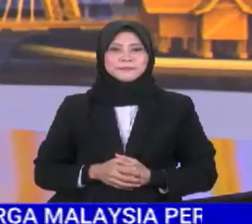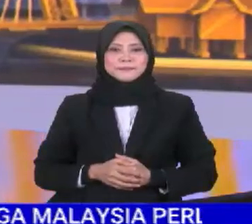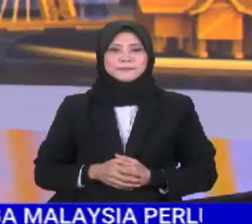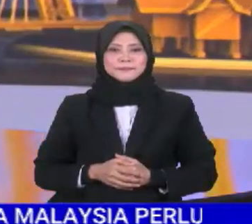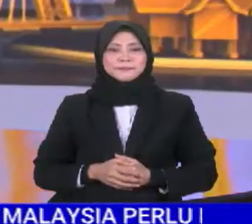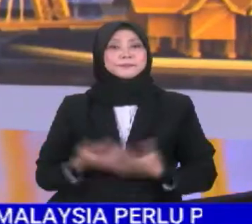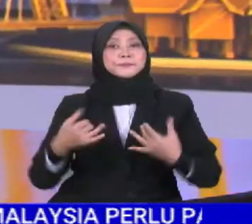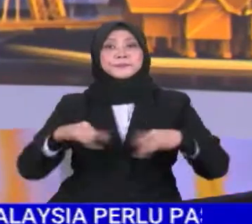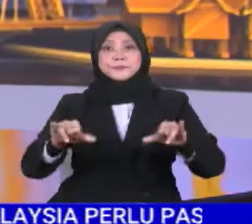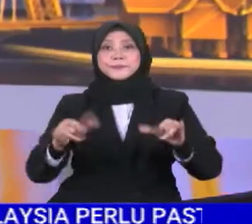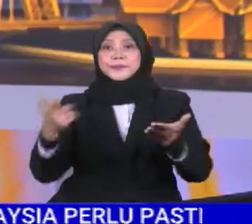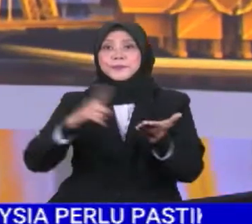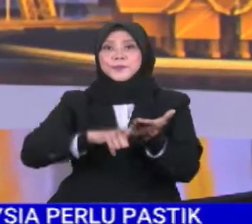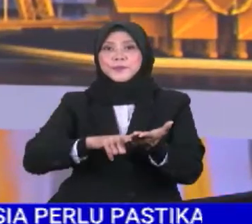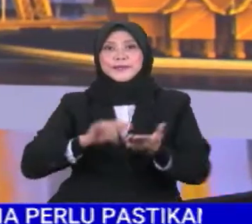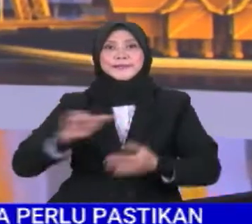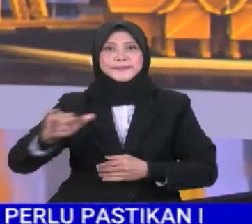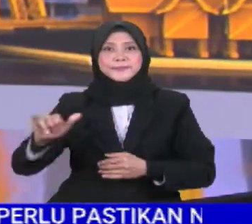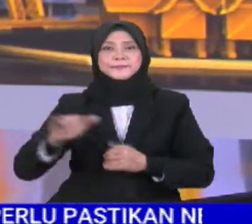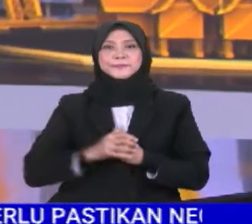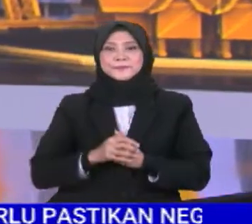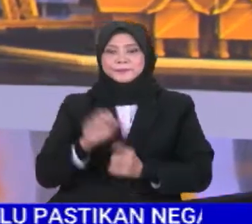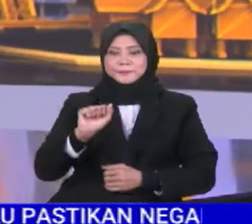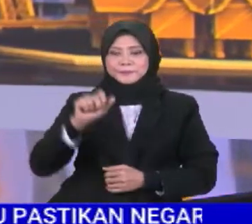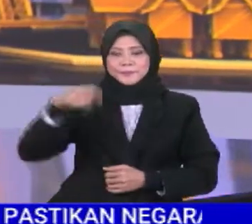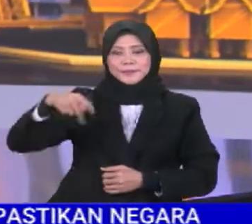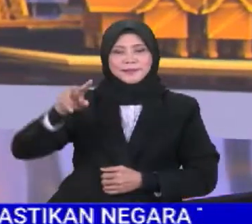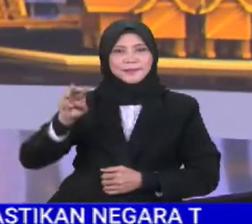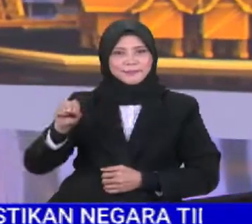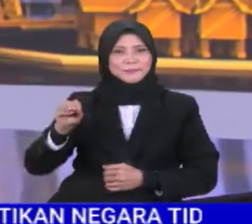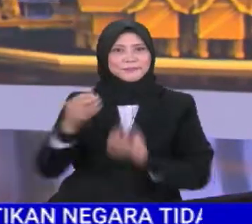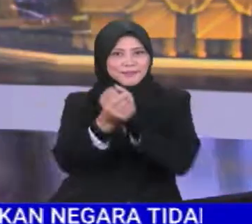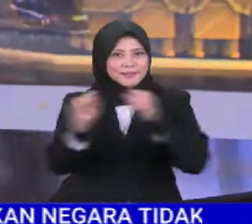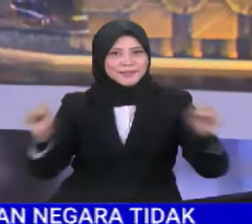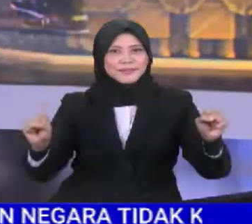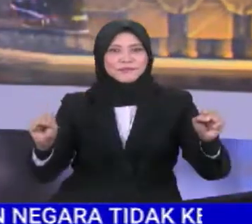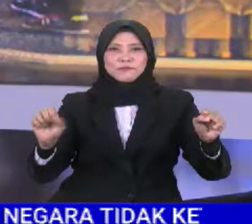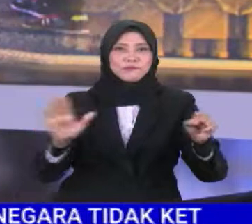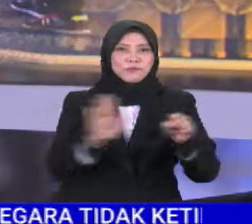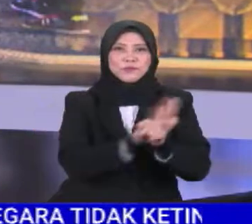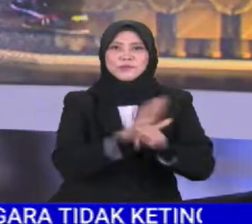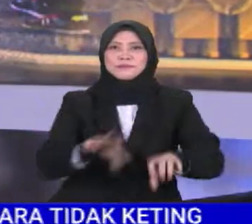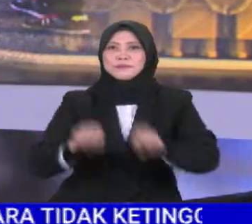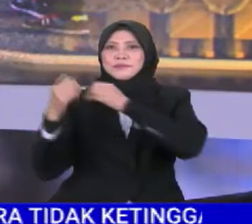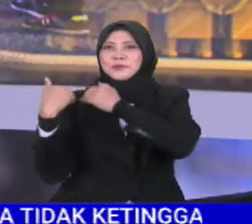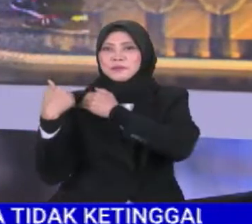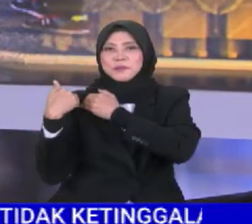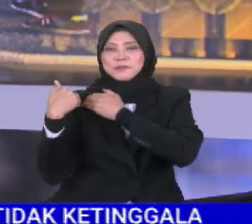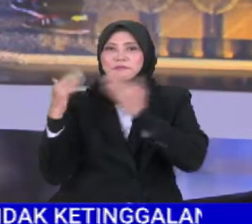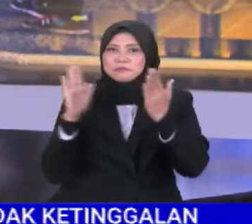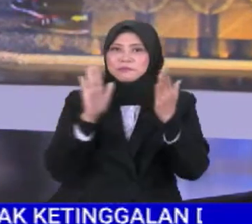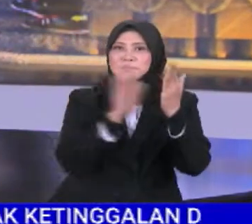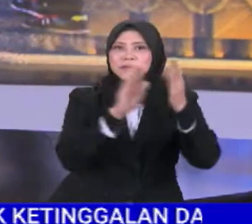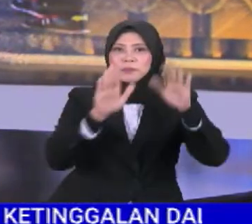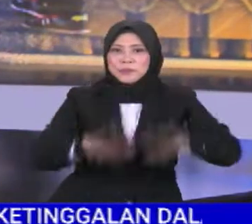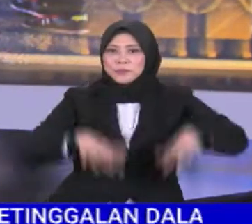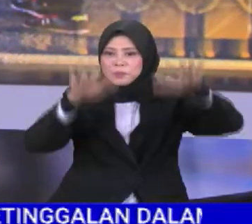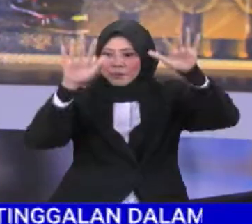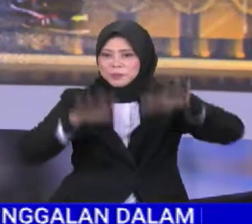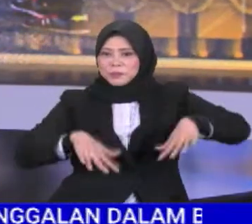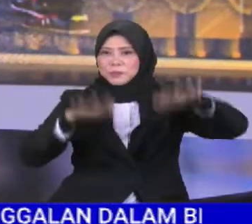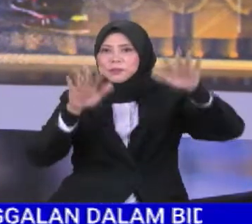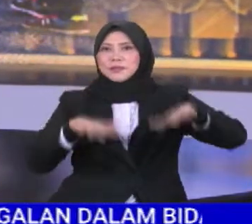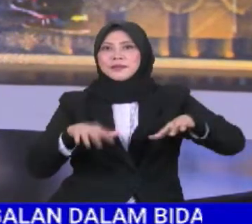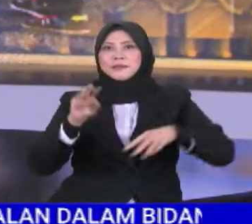masih perkembangan sama angkatan pertahanan awam IBM kini bersedia sepenuhnya menghadapi monsun timur laut kekuatan